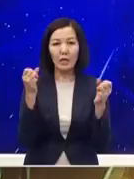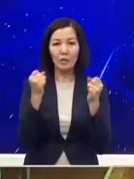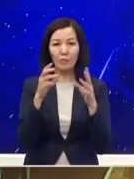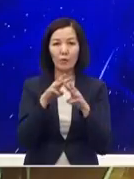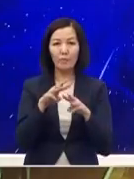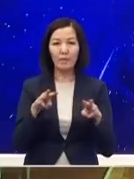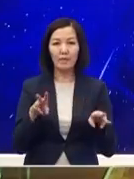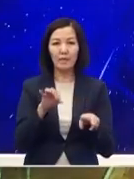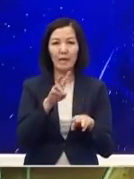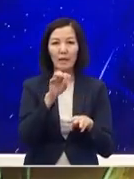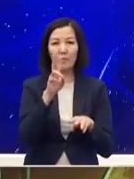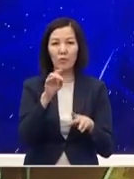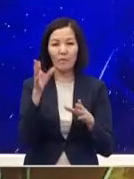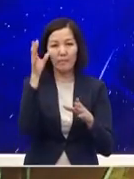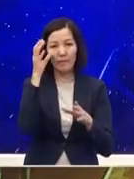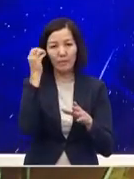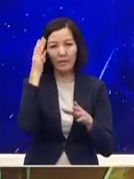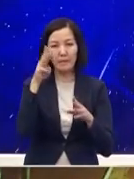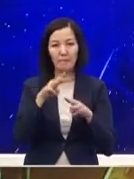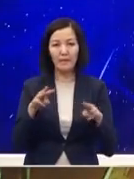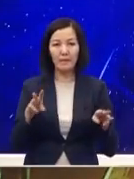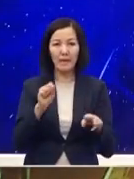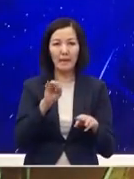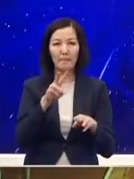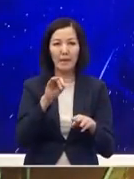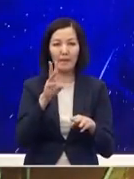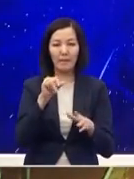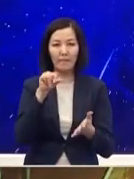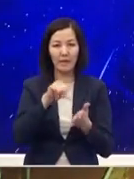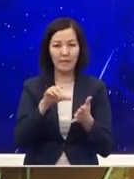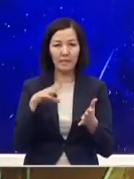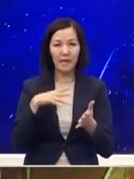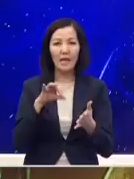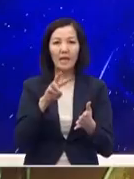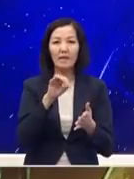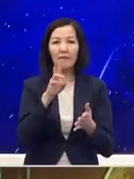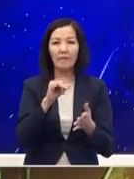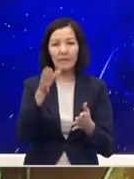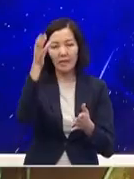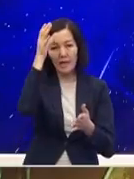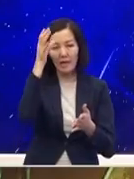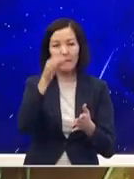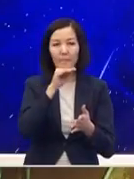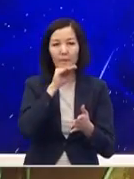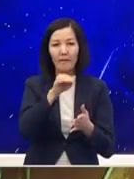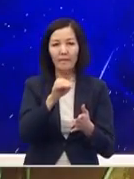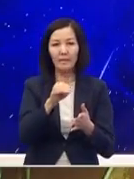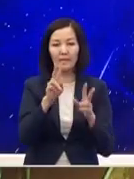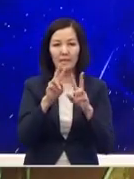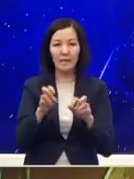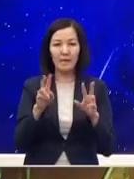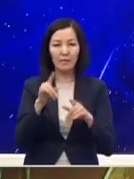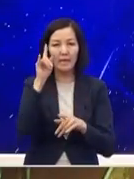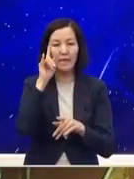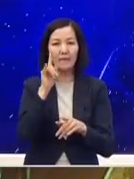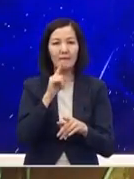спорт министрі Ақтоты Райымқұлова, білім және ғылым министрі Асхат Аймағамбетов қатысты. Лингвист ғалымдар мен сарапшылардың қазақ тілі әліпбиін